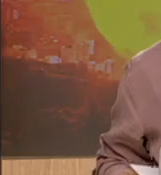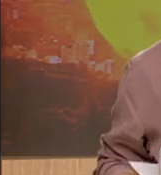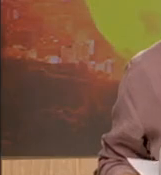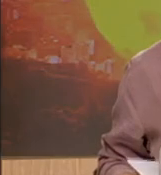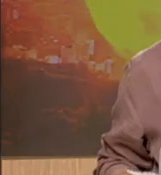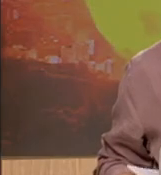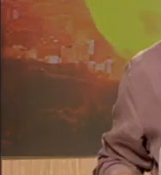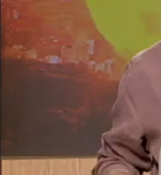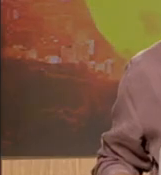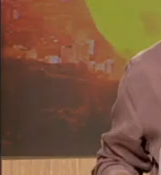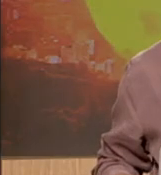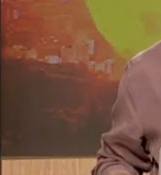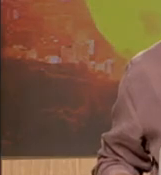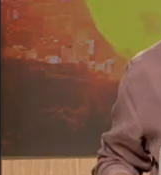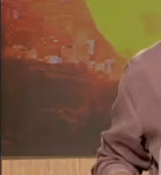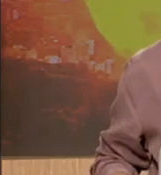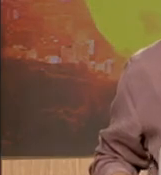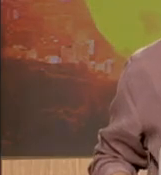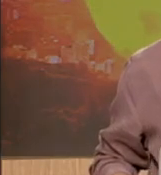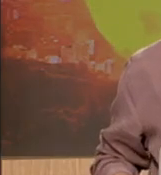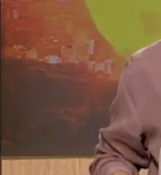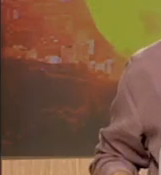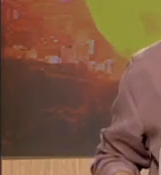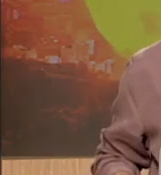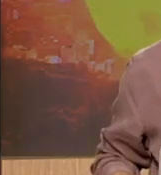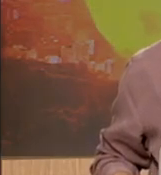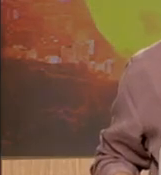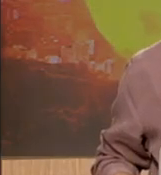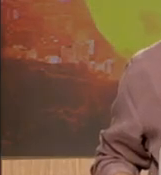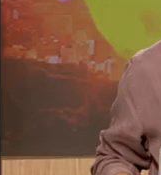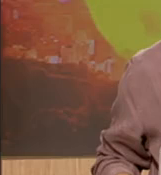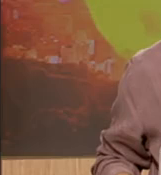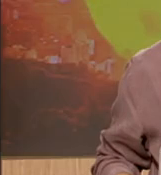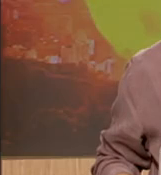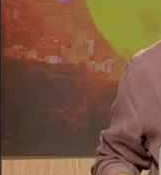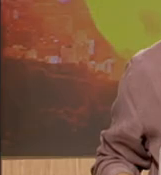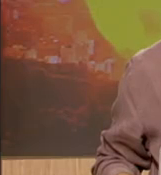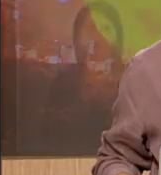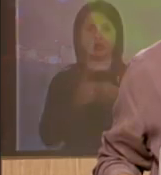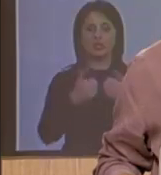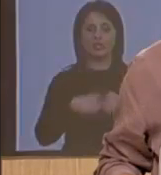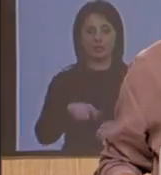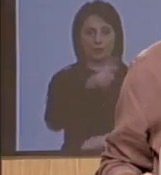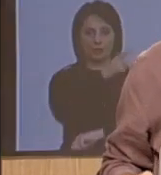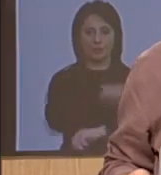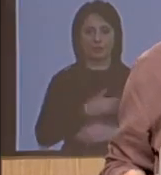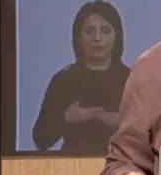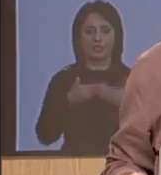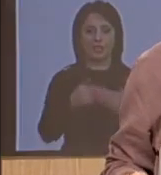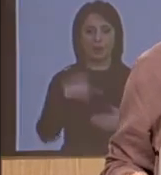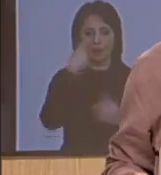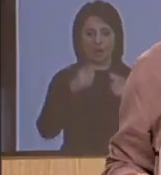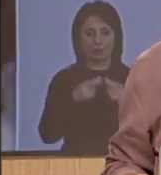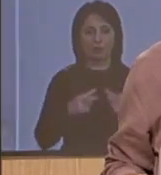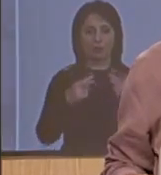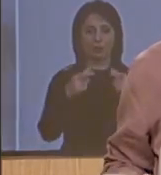საინტერესო დაგვრჩა გასაზიარებელი კვლავ მით უმეტეს რომ ახლოვდება არჩევნები და ყველა მოქალაქისთვის საინტერესოა იმ საკითხებში გარკვევა რა ჩვენი არჩევანის